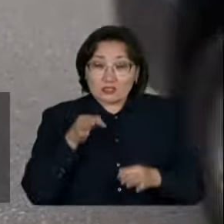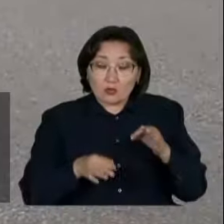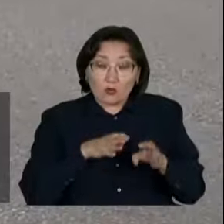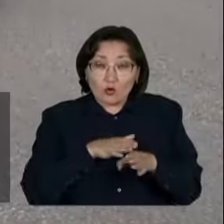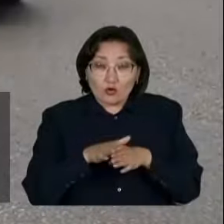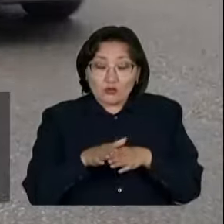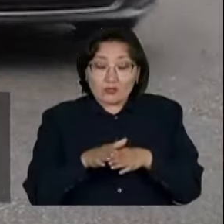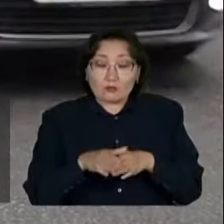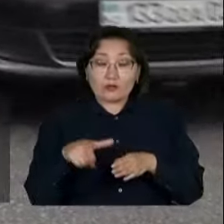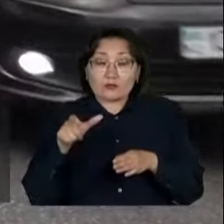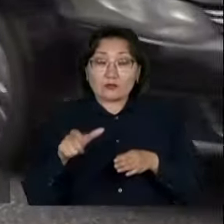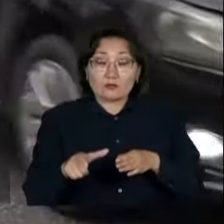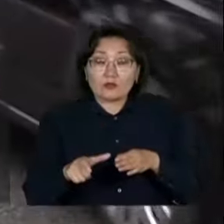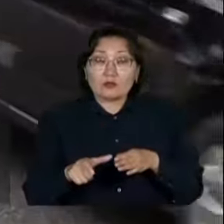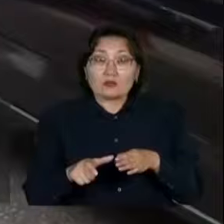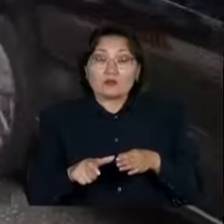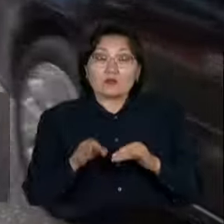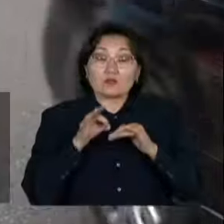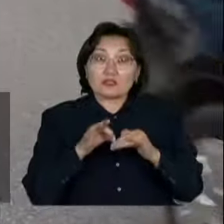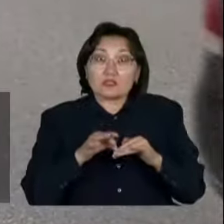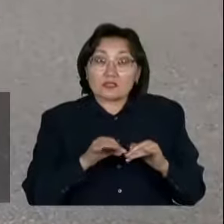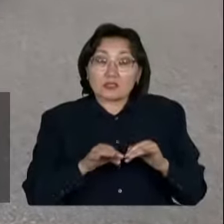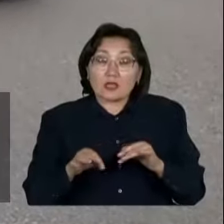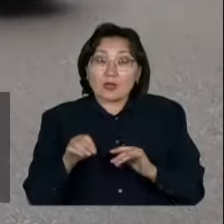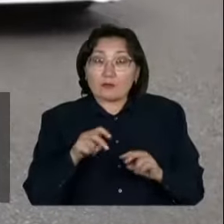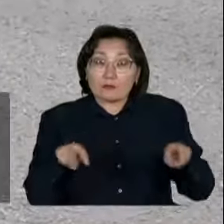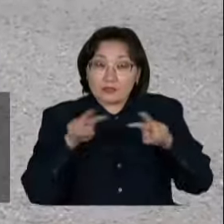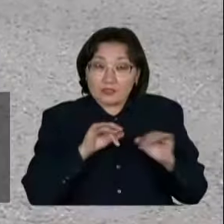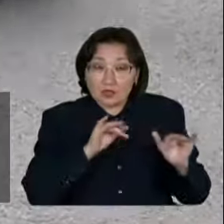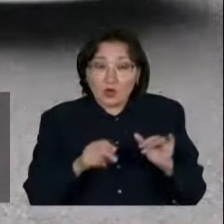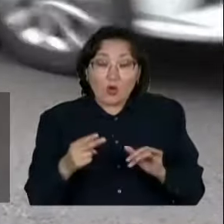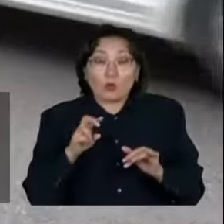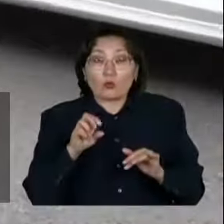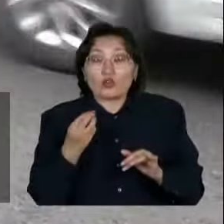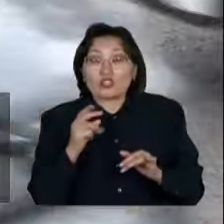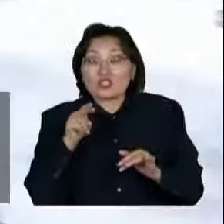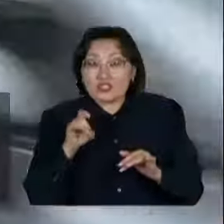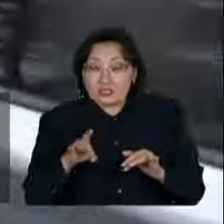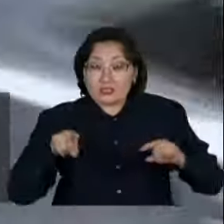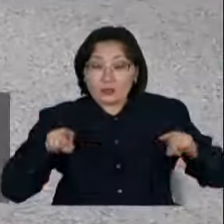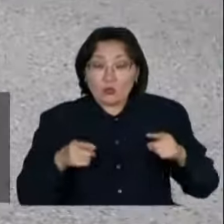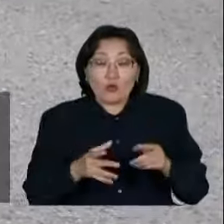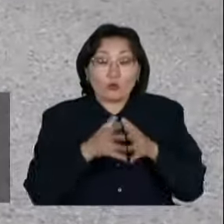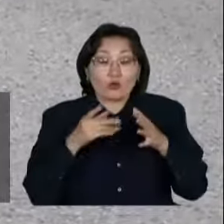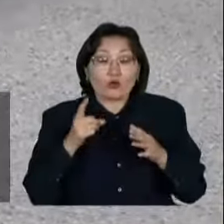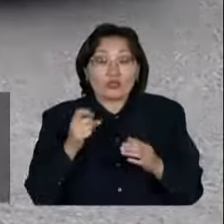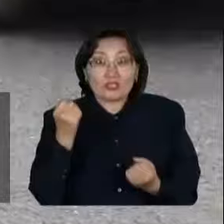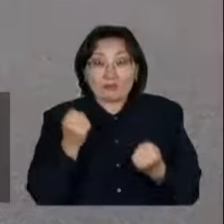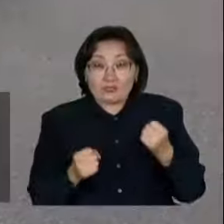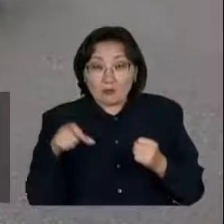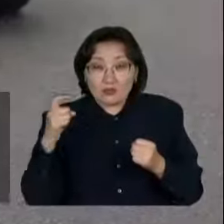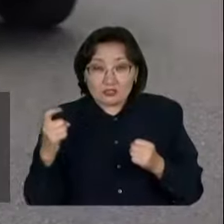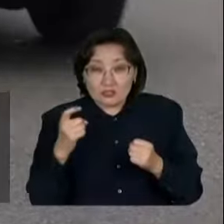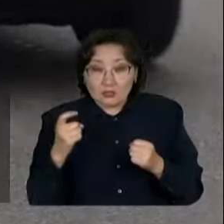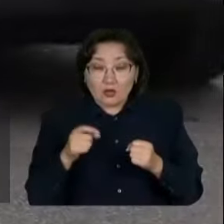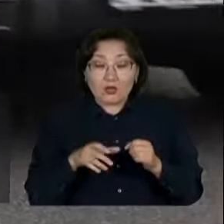исполнителей проводятся оперативные мероприятия. Борышкер, задержаны более 100 автомашин, из